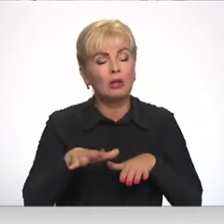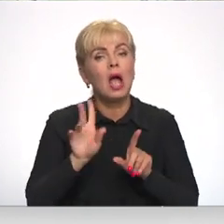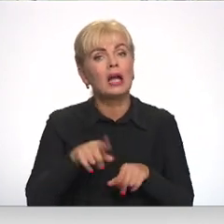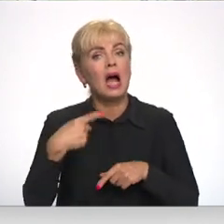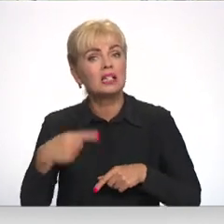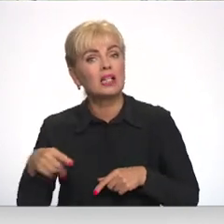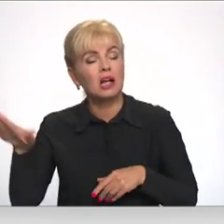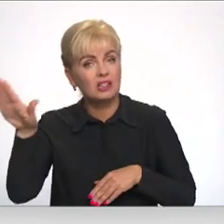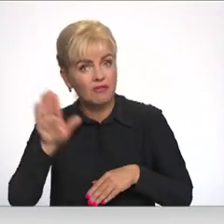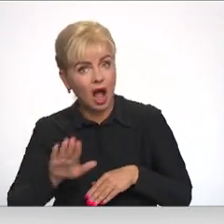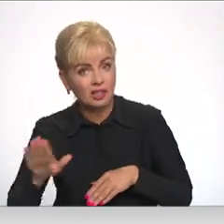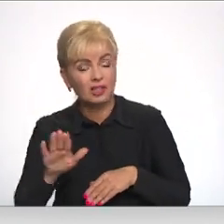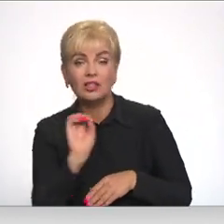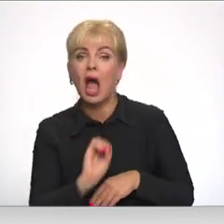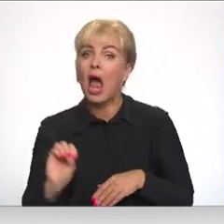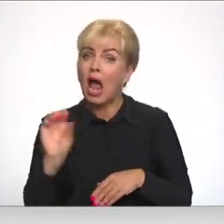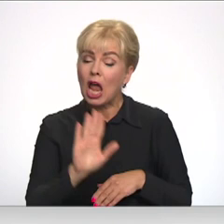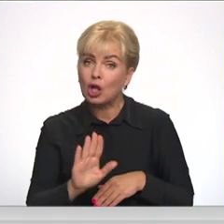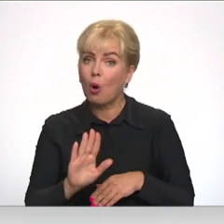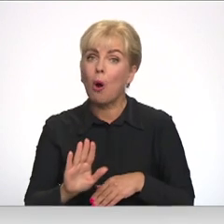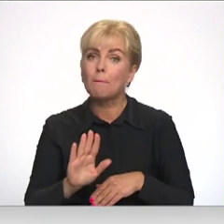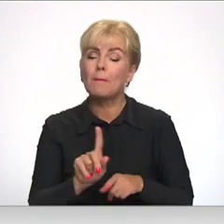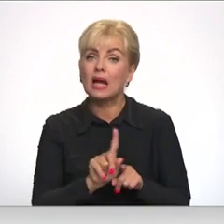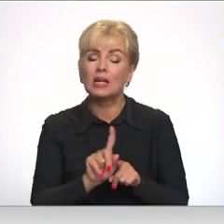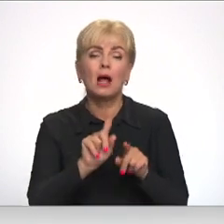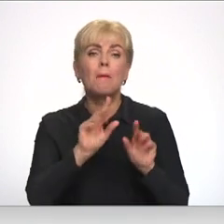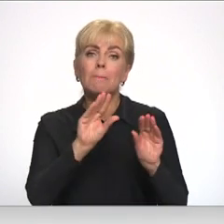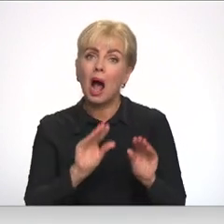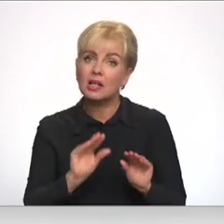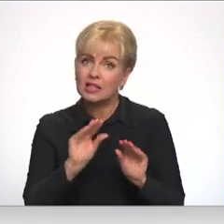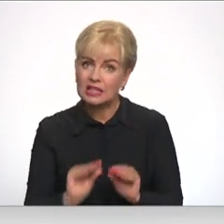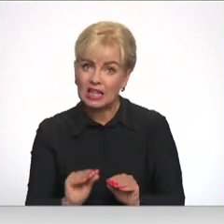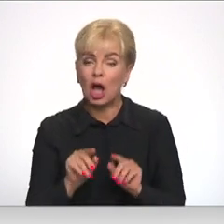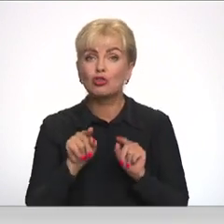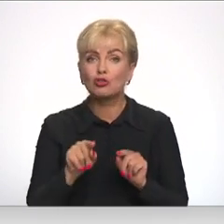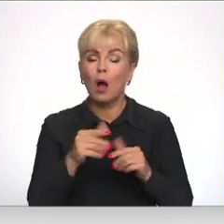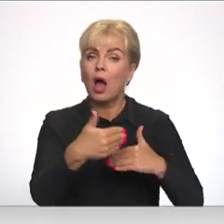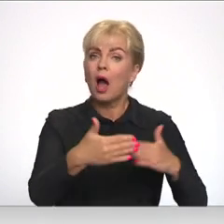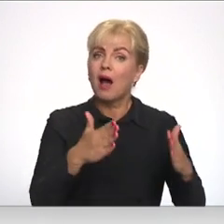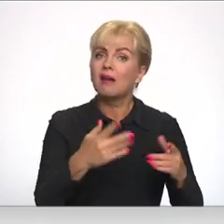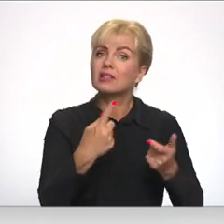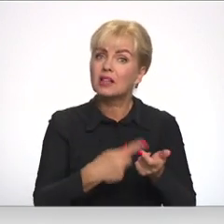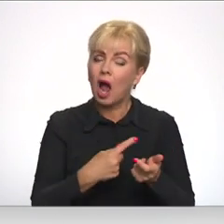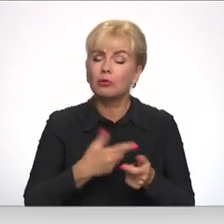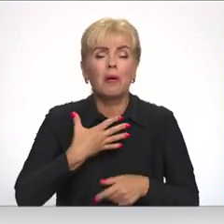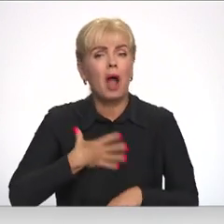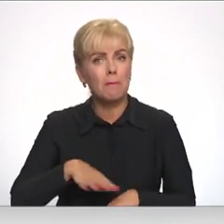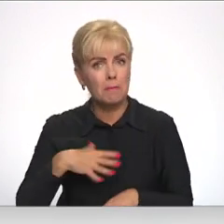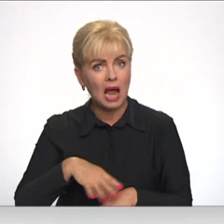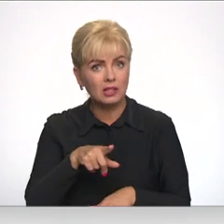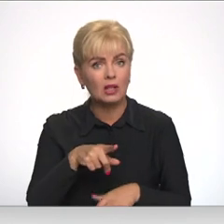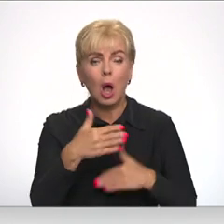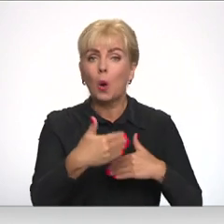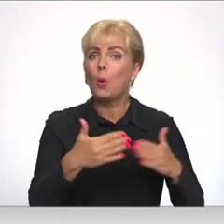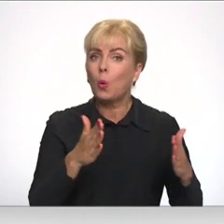citas valstis. Eiropā valsts, kas patiesībā ļoti mazina šo te urnu skaitu. Kāpēc tā? Tāpēc, ka